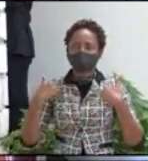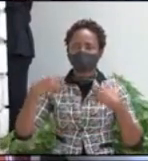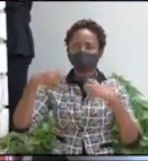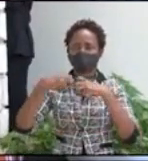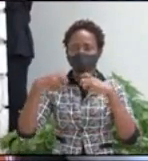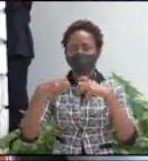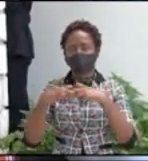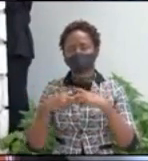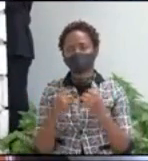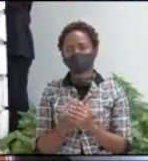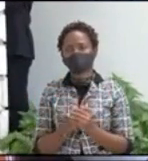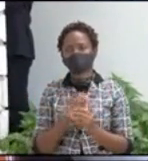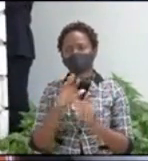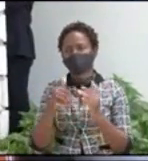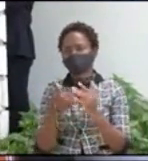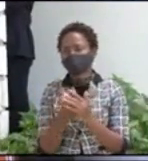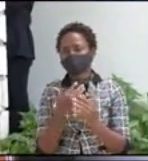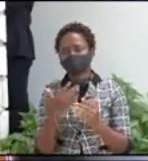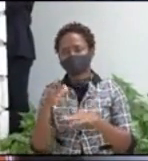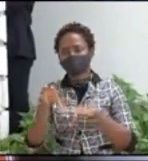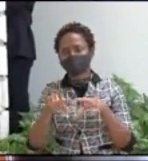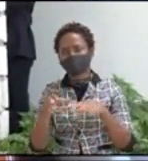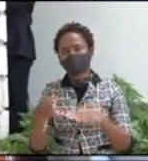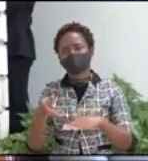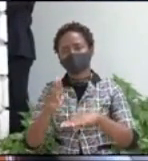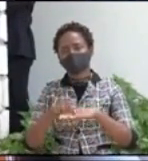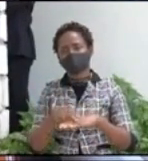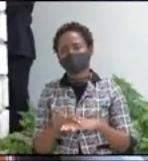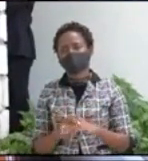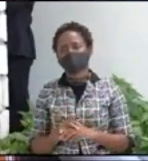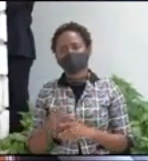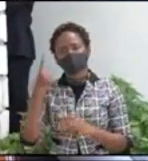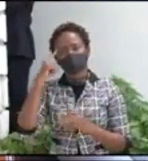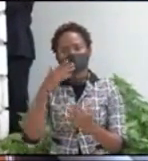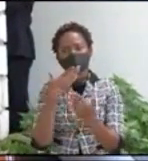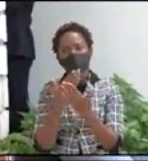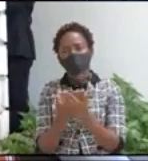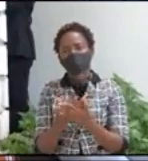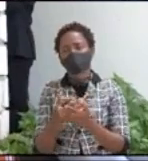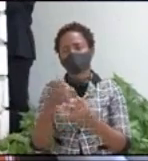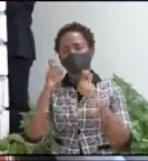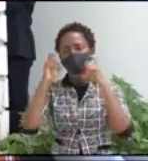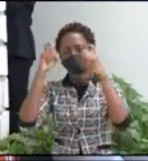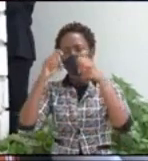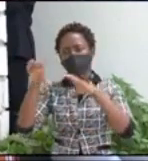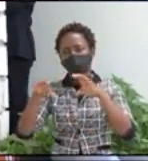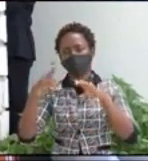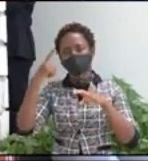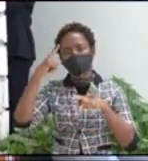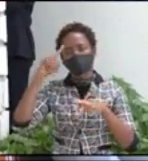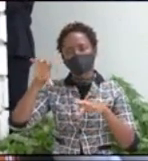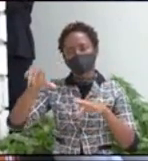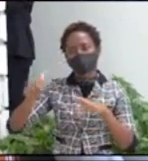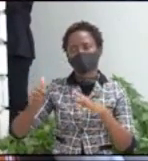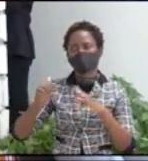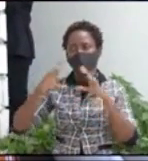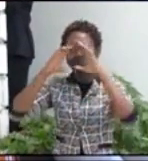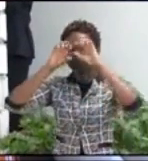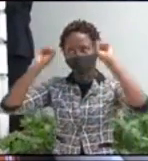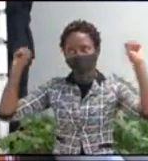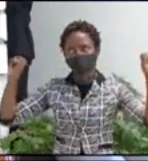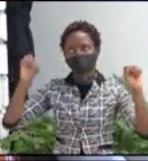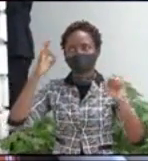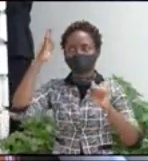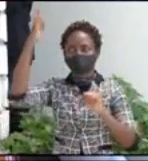que référendum constitution a fait en pays a pour qu'il y ait bon gens élection qui fait pour prochain président pour le continuer avec programme courant